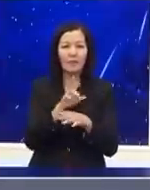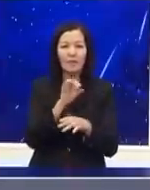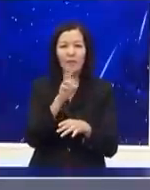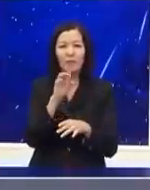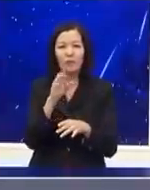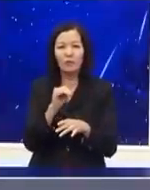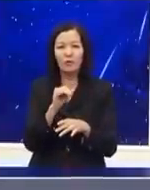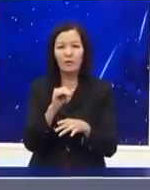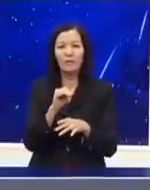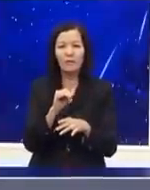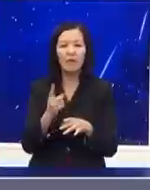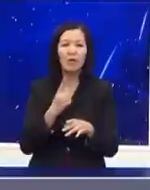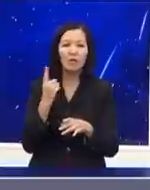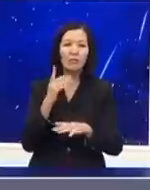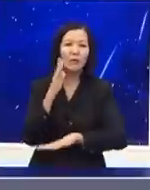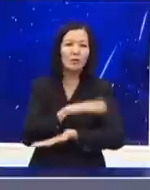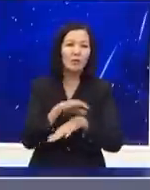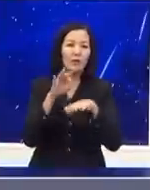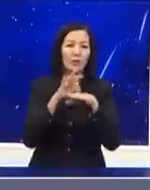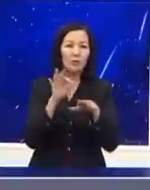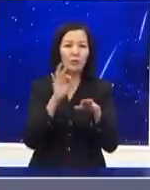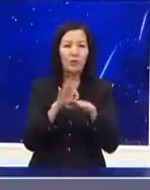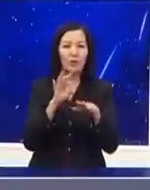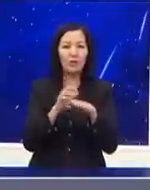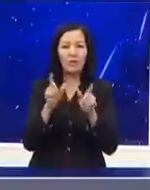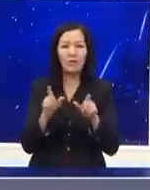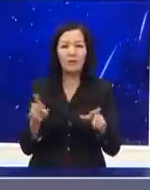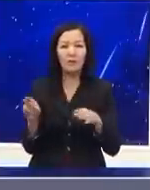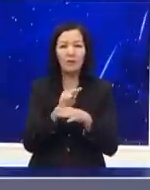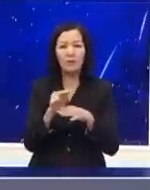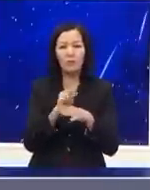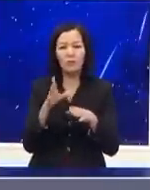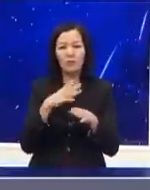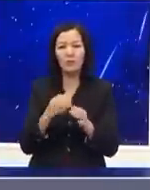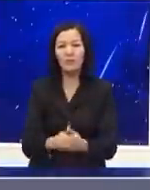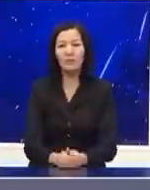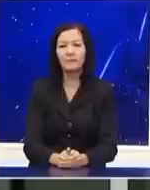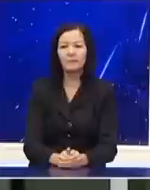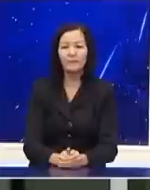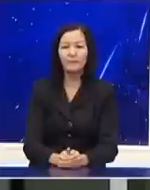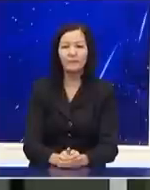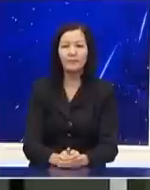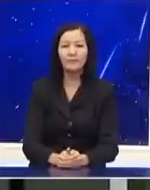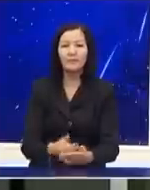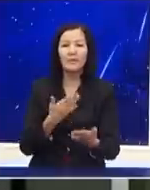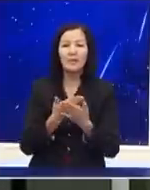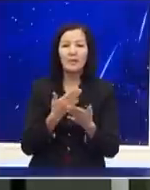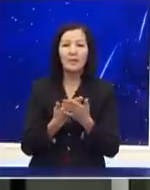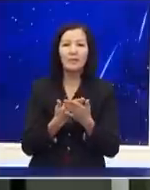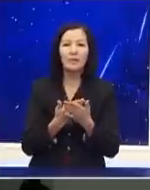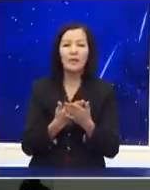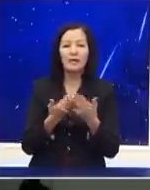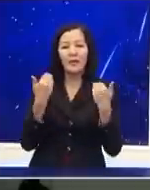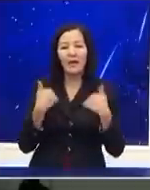Бағдат Балбосынов әріптестеріне шеберлік сабағын өткізіп, науқастарды қабылдап, ем-дом жасады. Егер ағзаға тірек болып